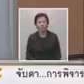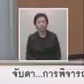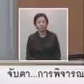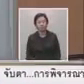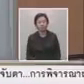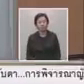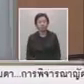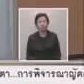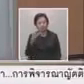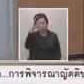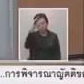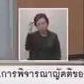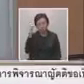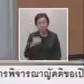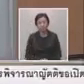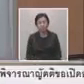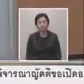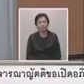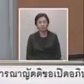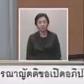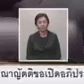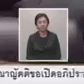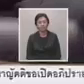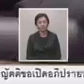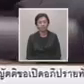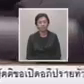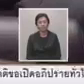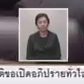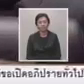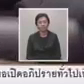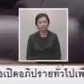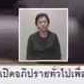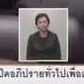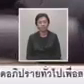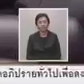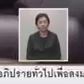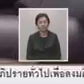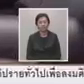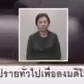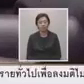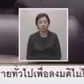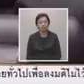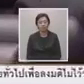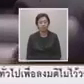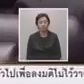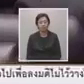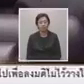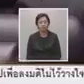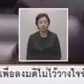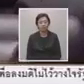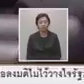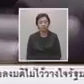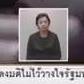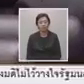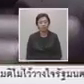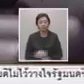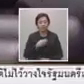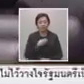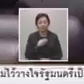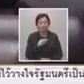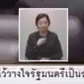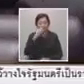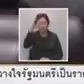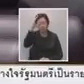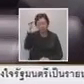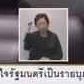ค่ะคุณชวนคะคุณชวนคะขออนุญาตนะคะให้คุณชวนหลีกภัยช่